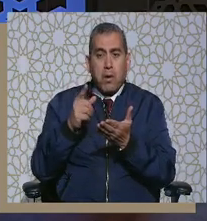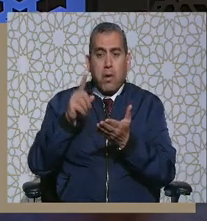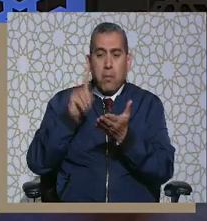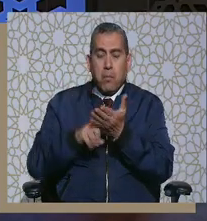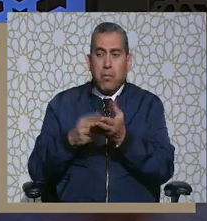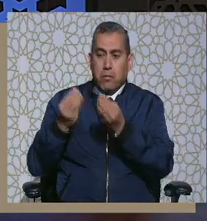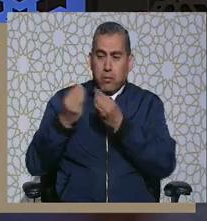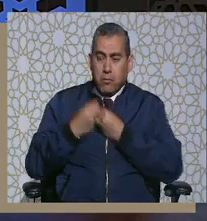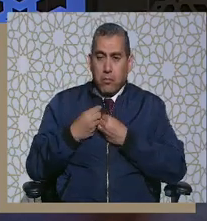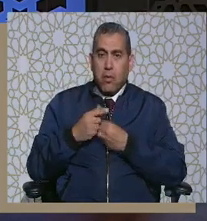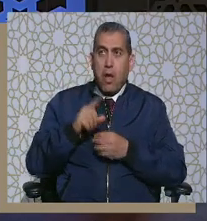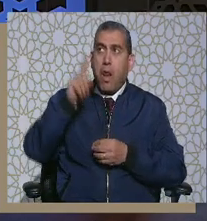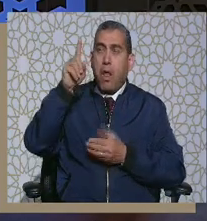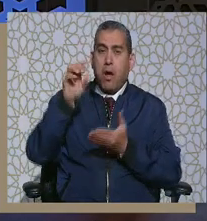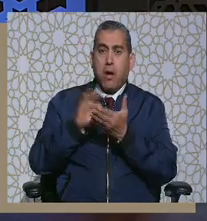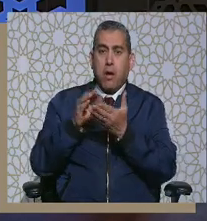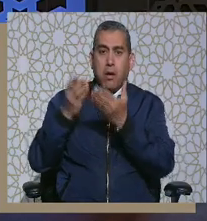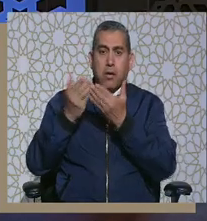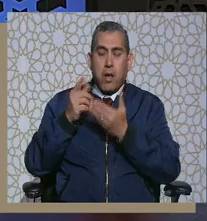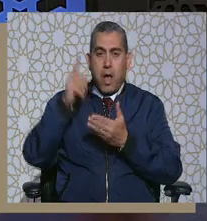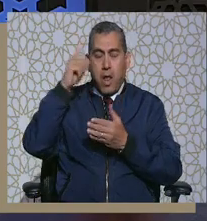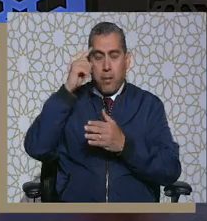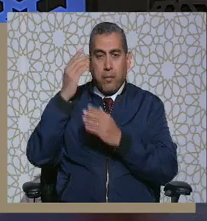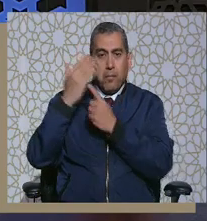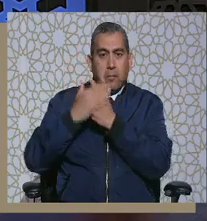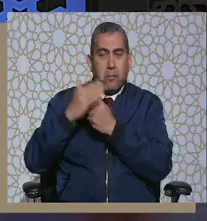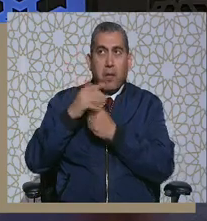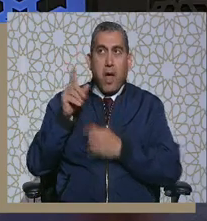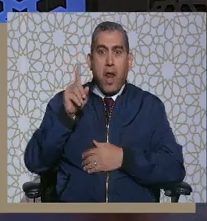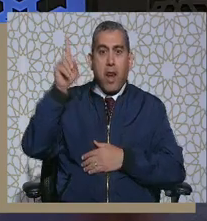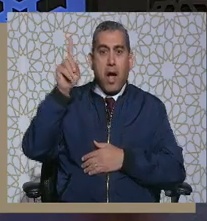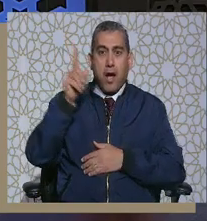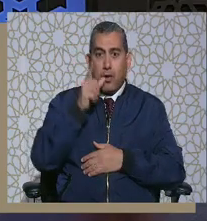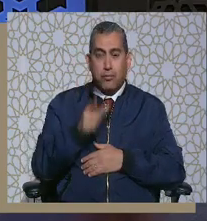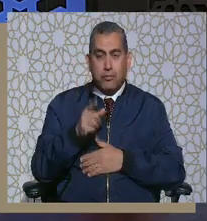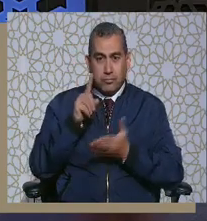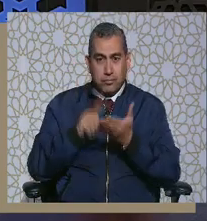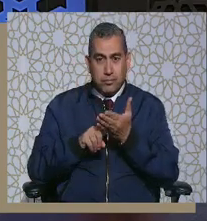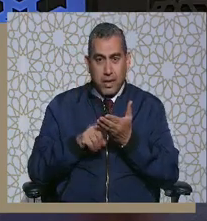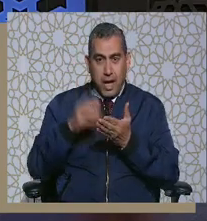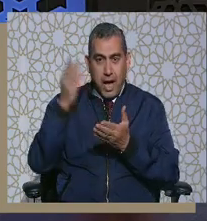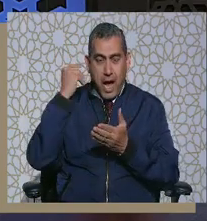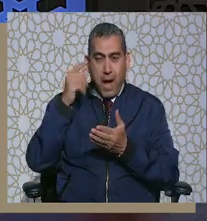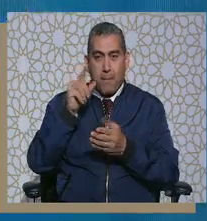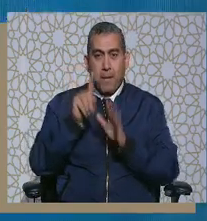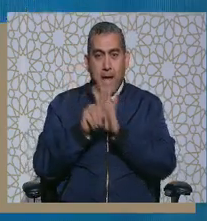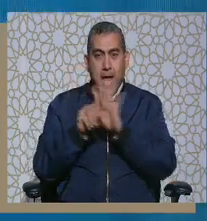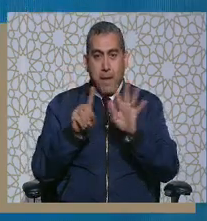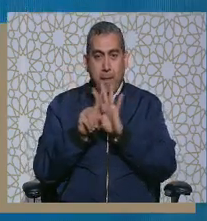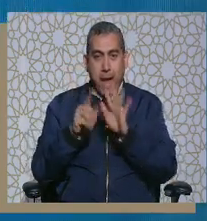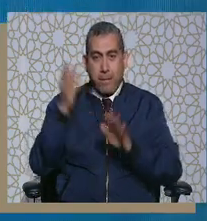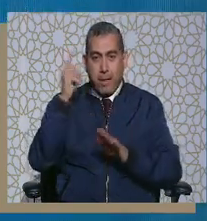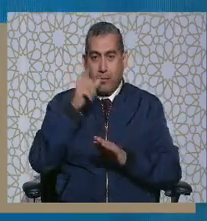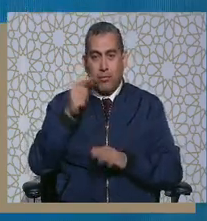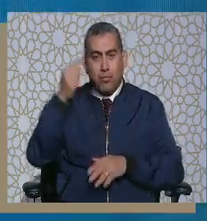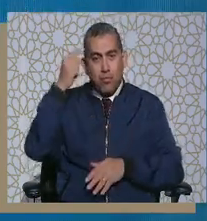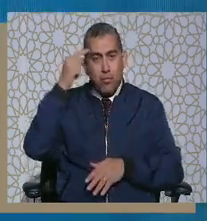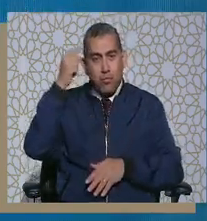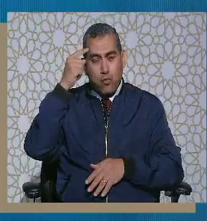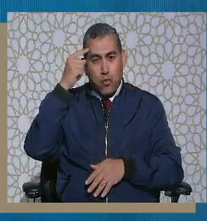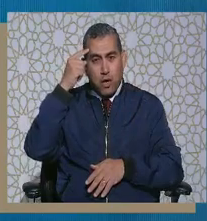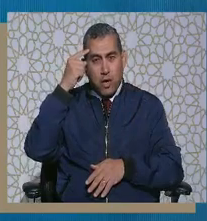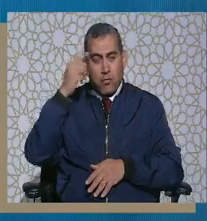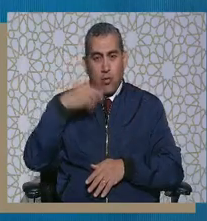معيه الله في معيه اللطيف وعشان كده سيدي بن عطاء السكندري بيقول فمن ظن انفكاك